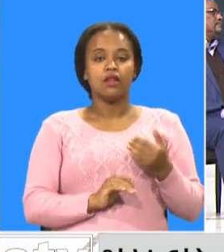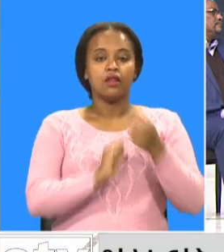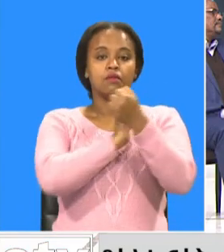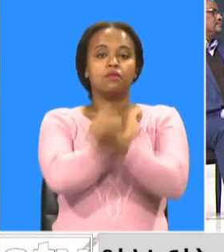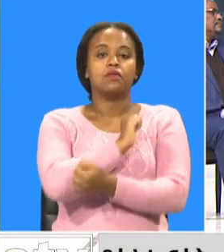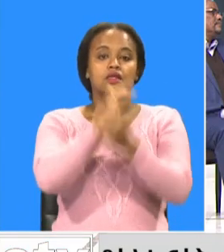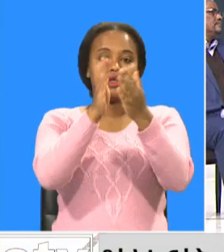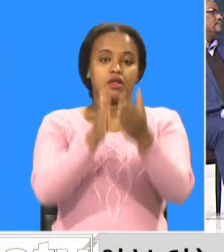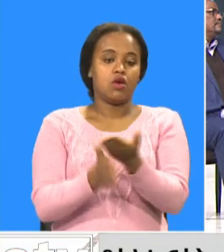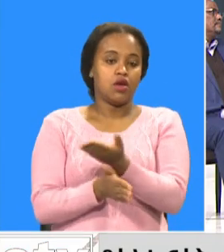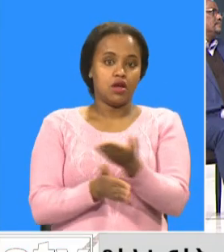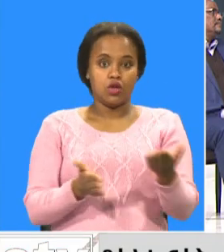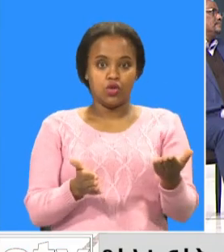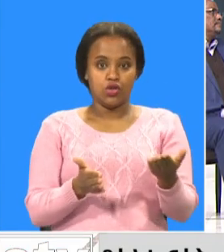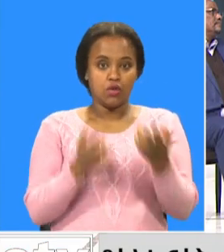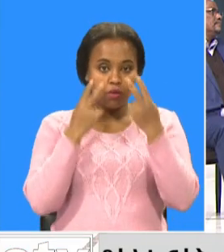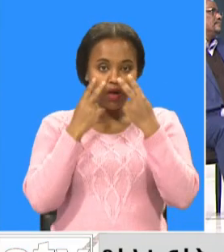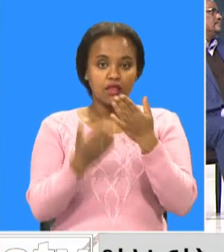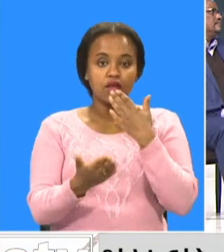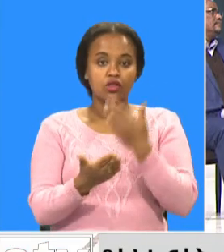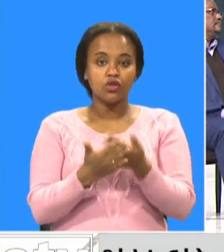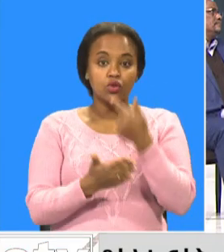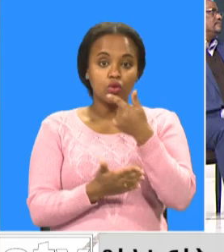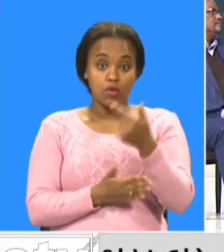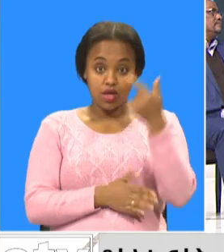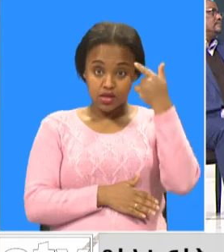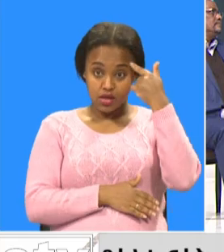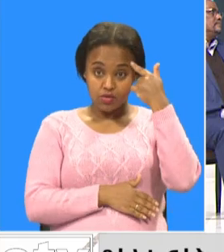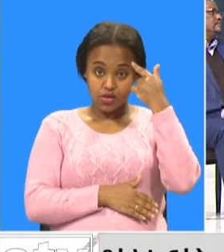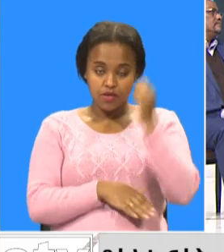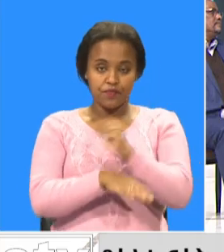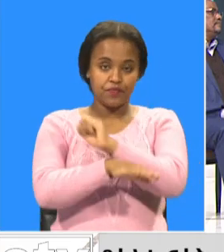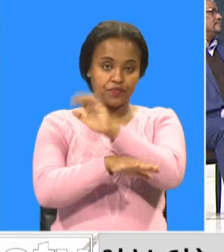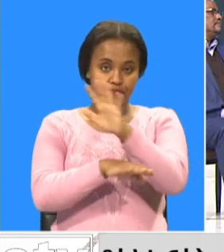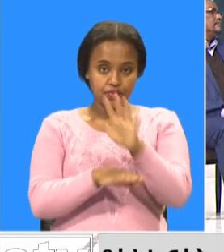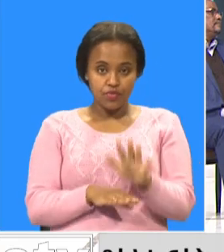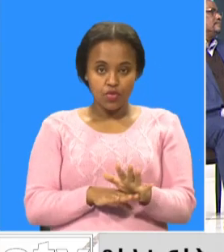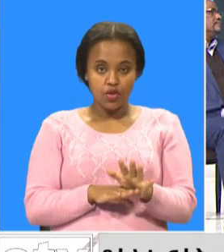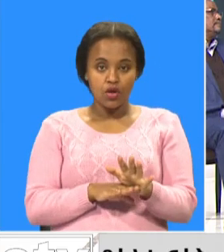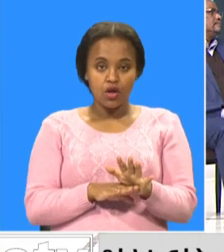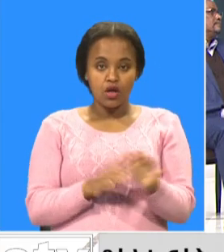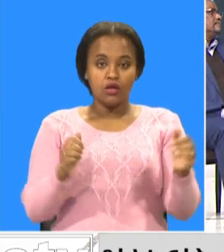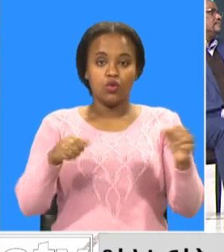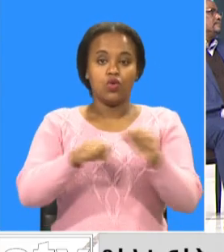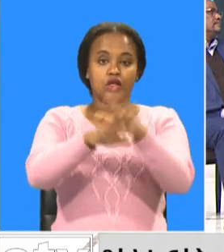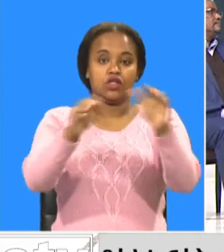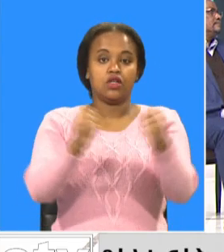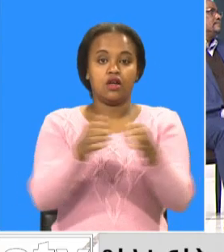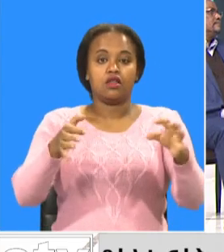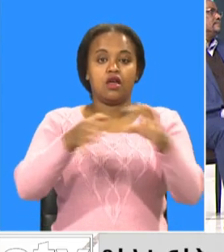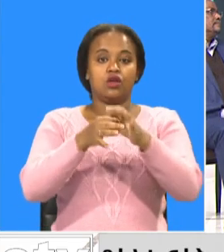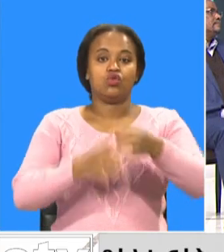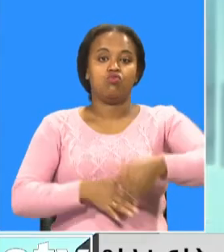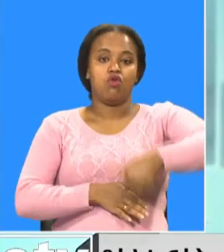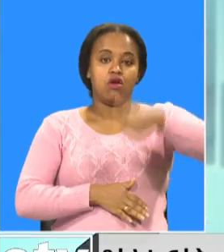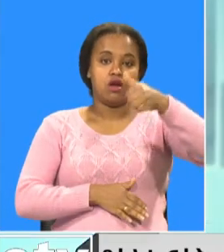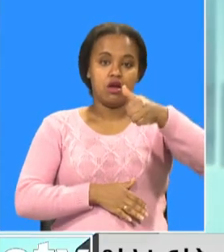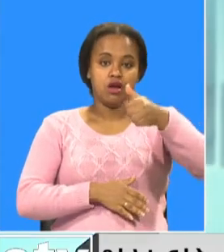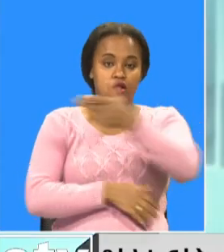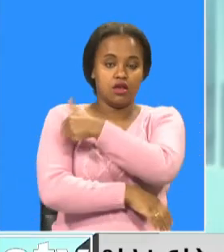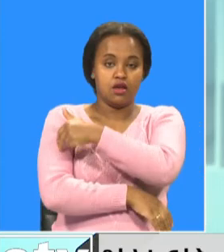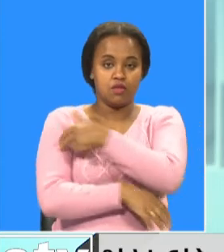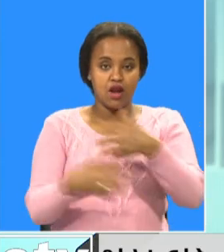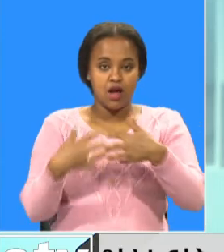ነገሮችን ማየታችን ጥሩ ነው ብዬ ስለማስብ የኮቪድ-19 ወረርሽኝ ጋር ተያይዞ በዋናነት የህክምና